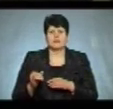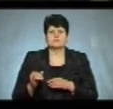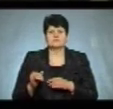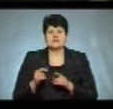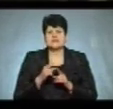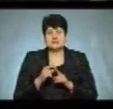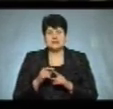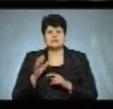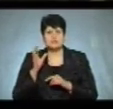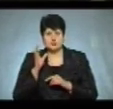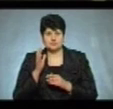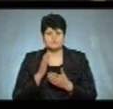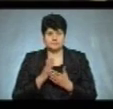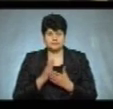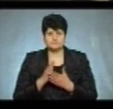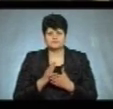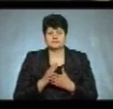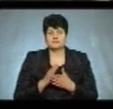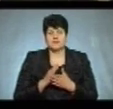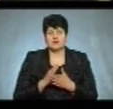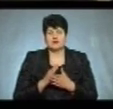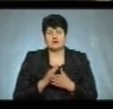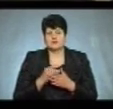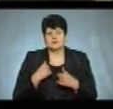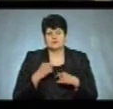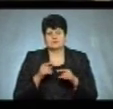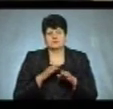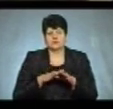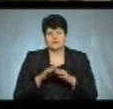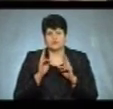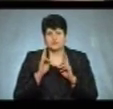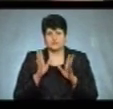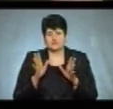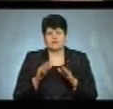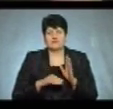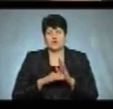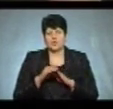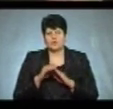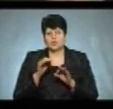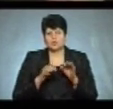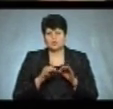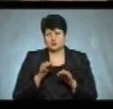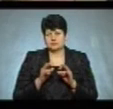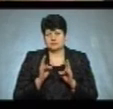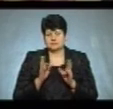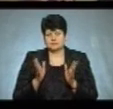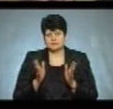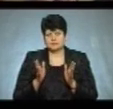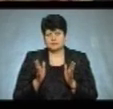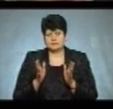слів заслухана, але достоменно невідома. Позиція Верховного суду до відома вас? Так.